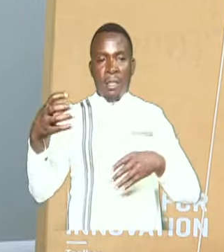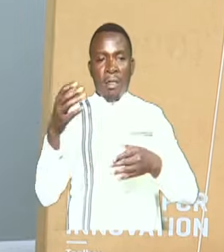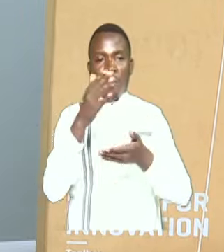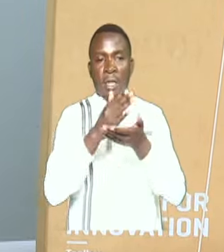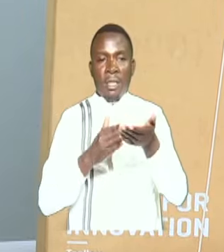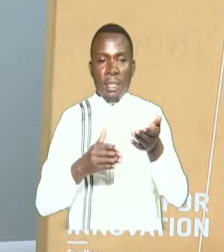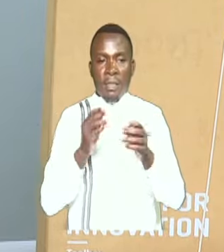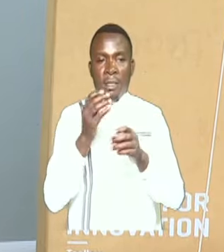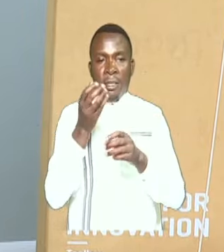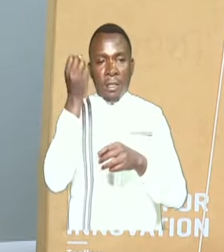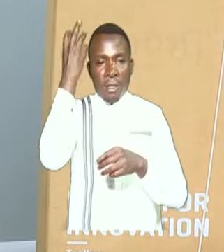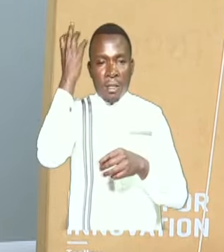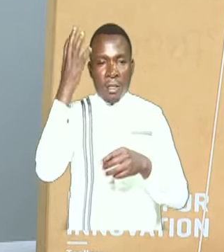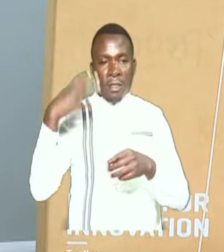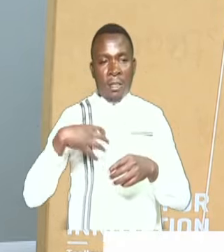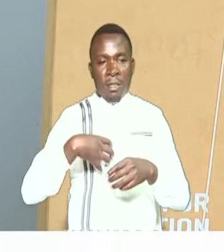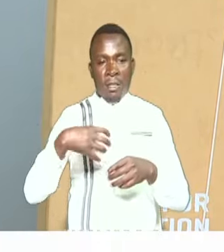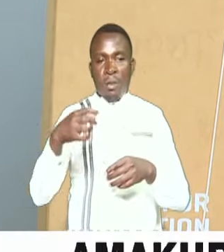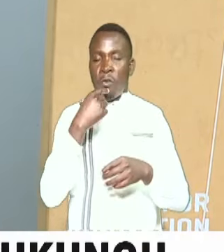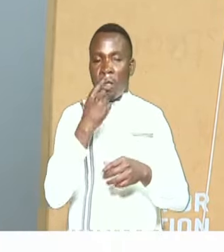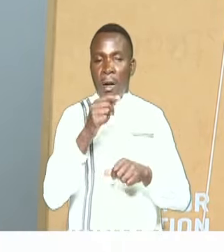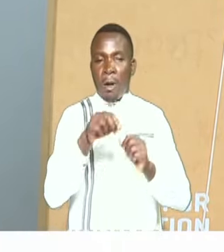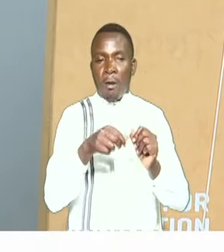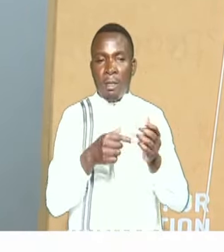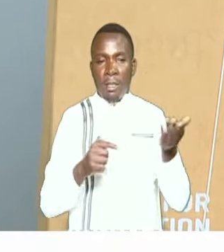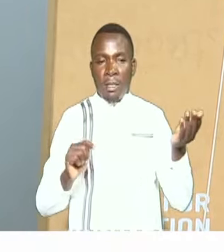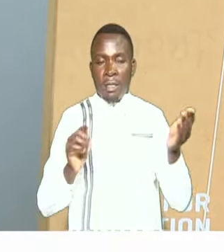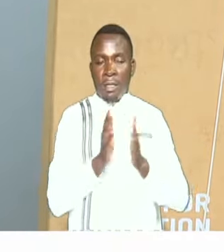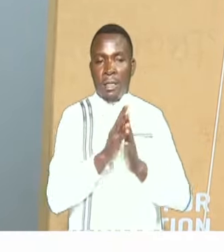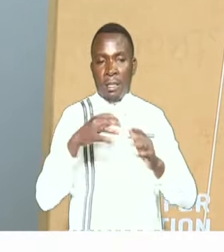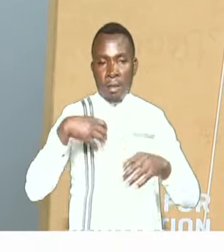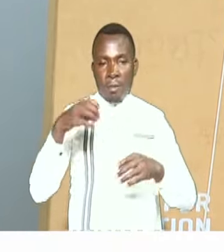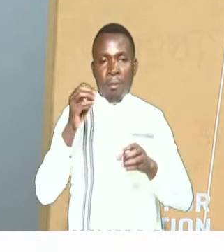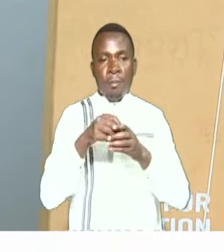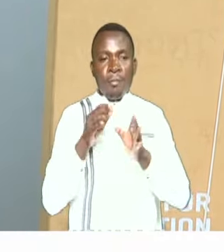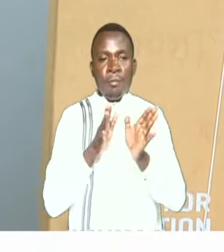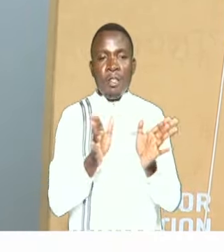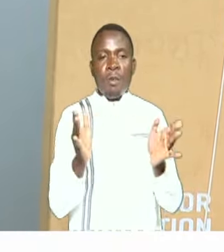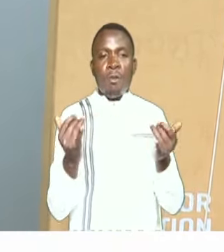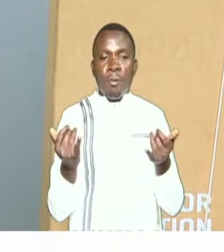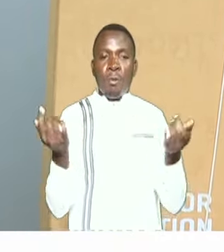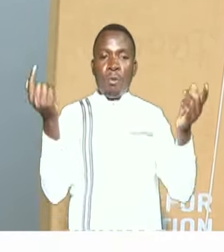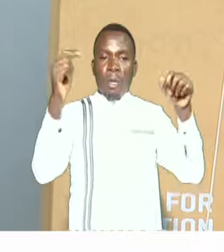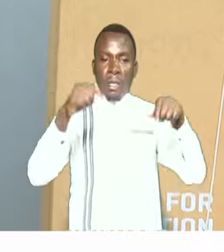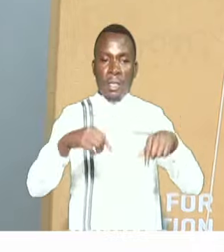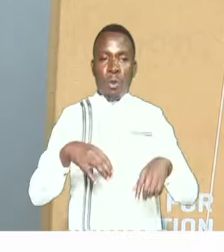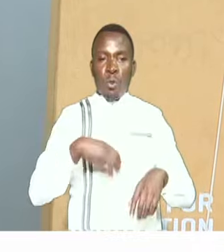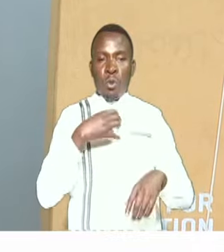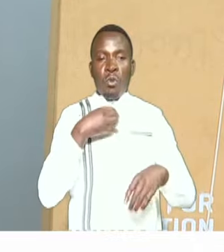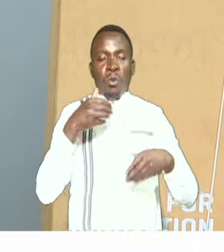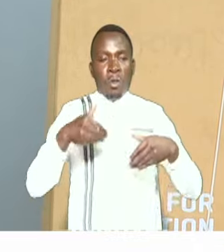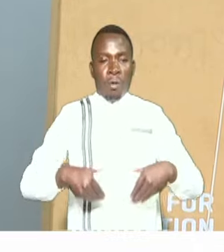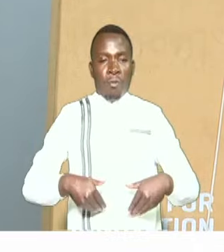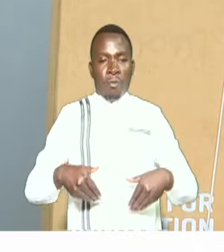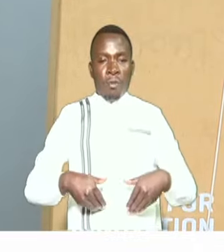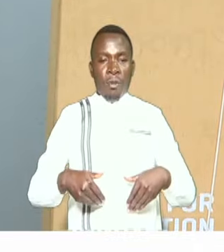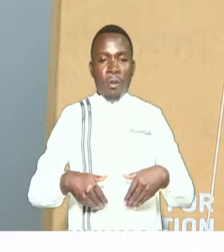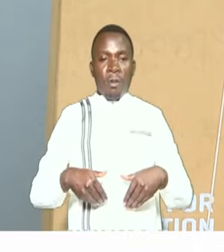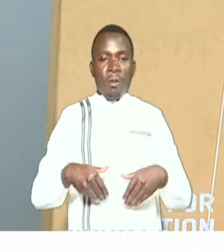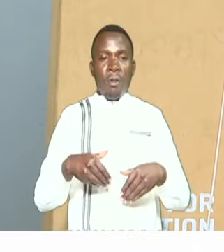aho tuvuga ibijyanye n'ikoranabuhanga ndetse n'ubukungu muri rusange. Uyu munsi rero twasuye urubyiruko,